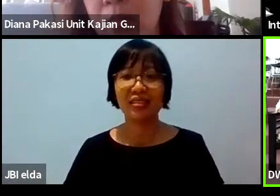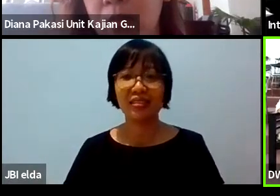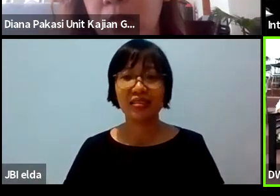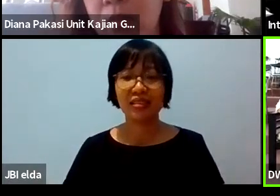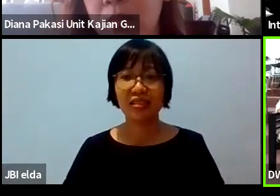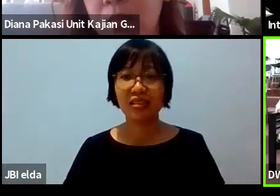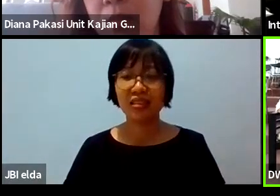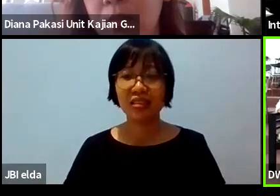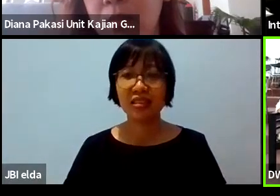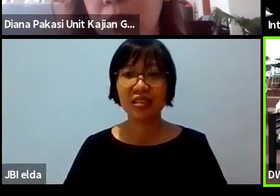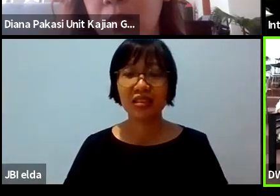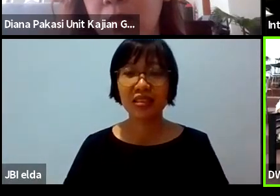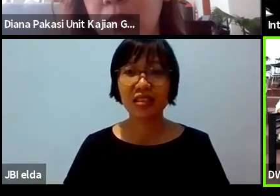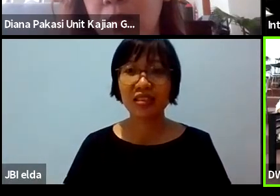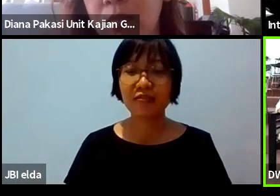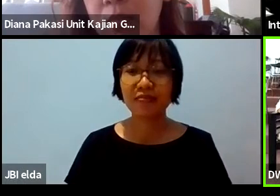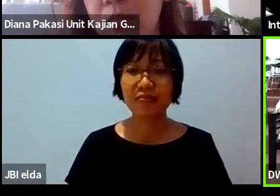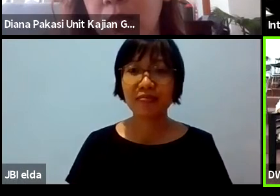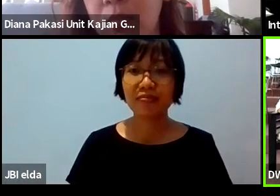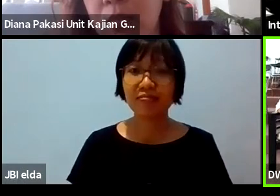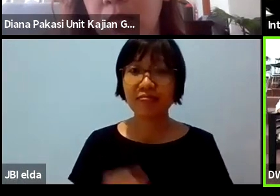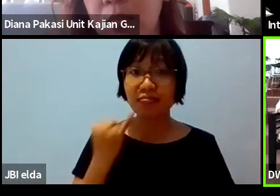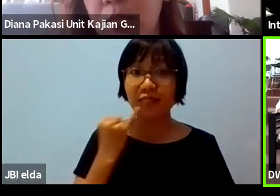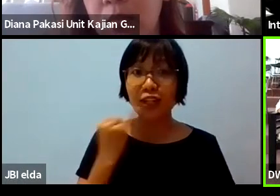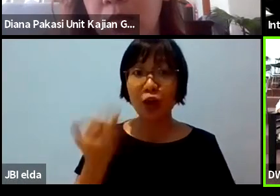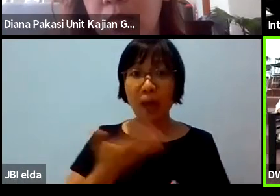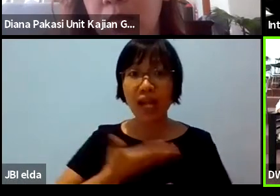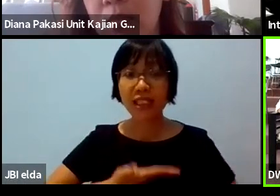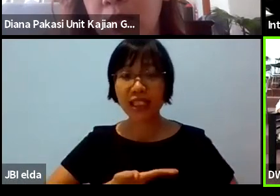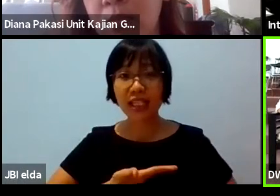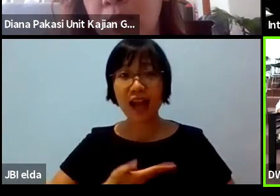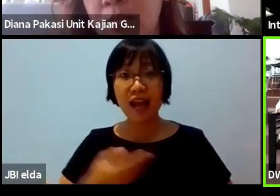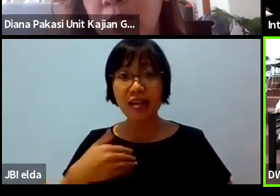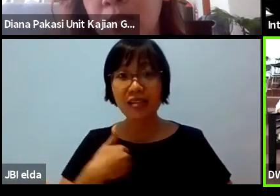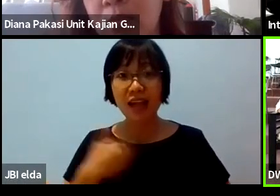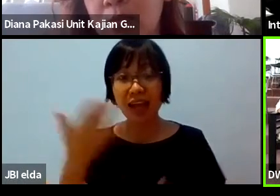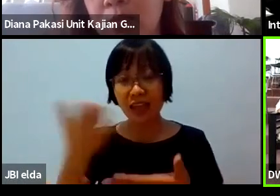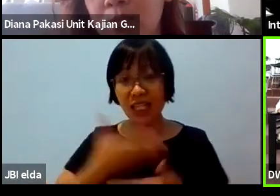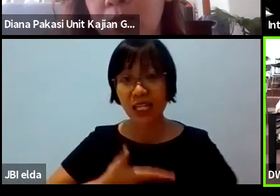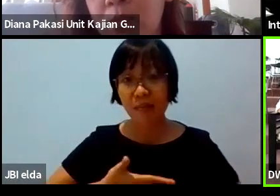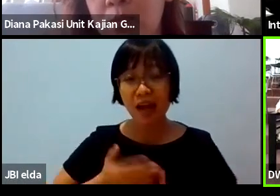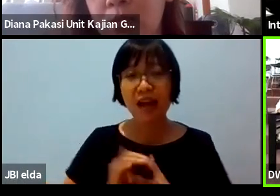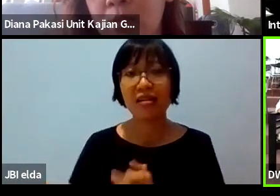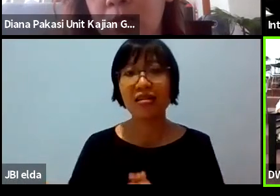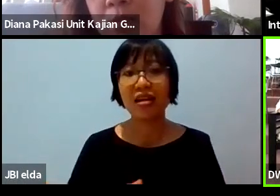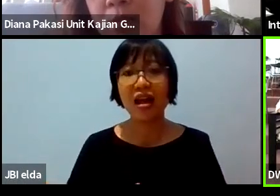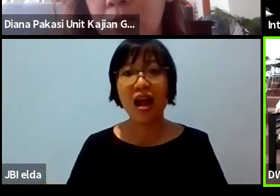bilang beban karena sehubungan dengan pelecehan seksual.